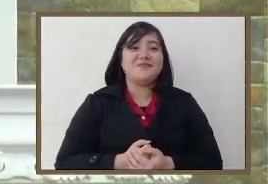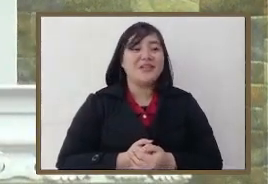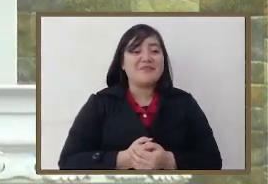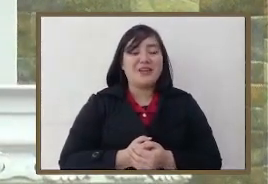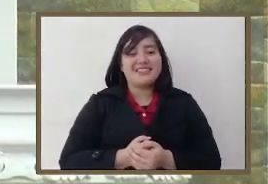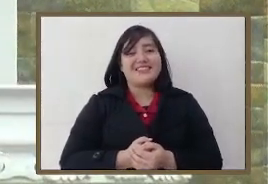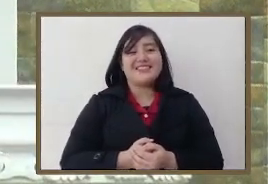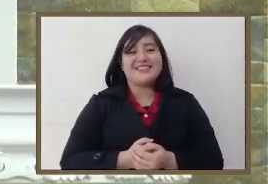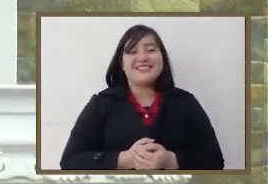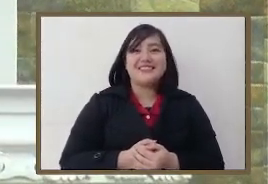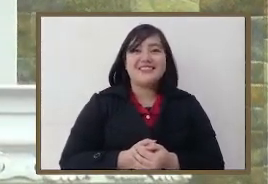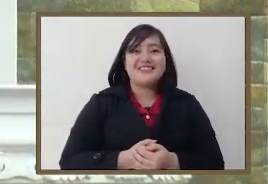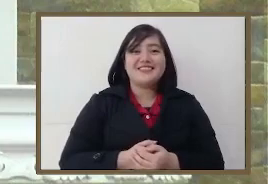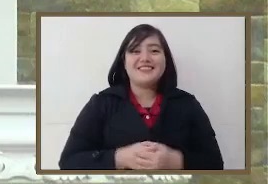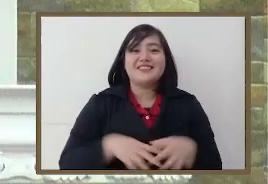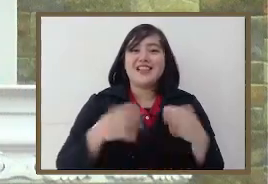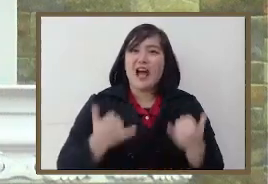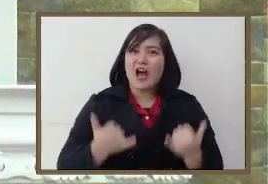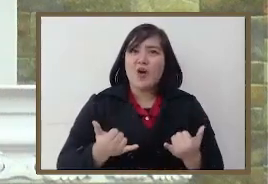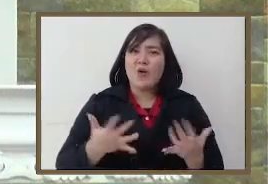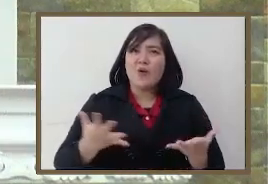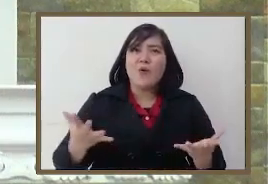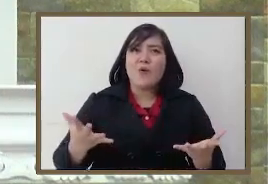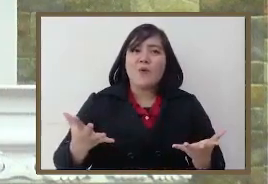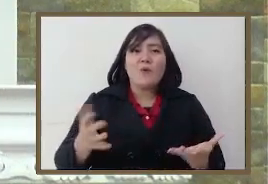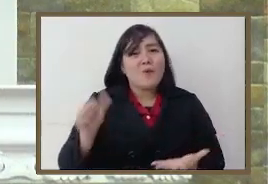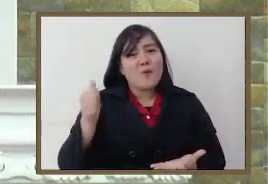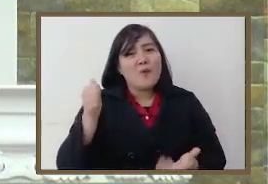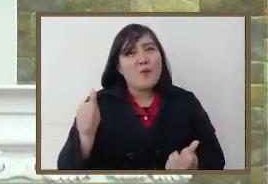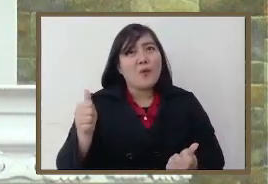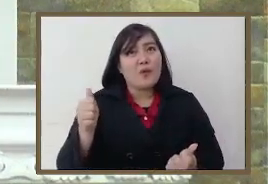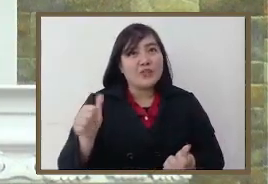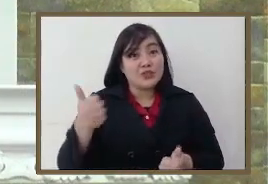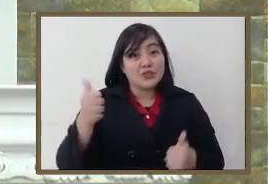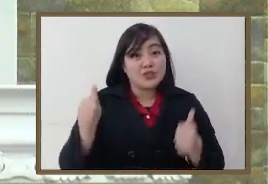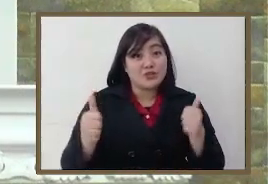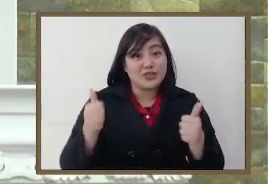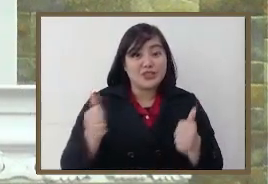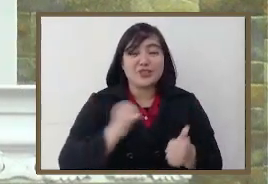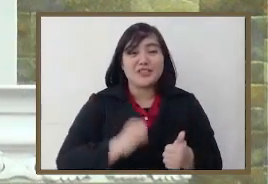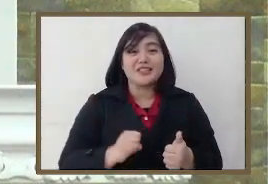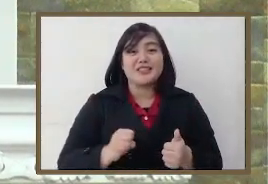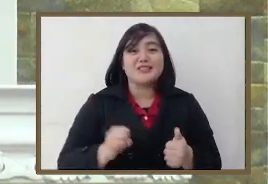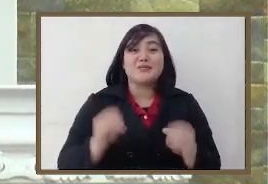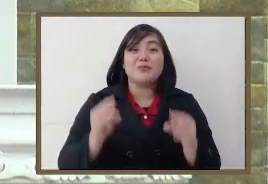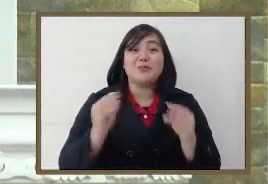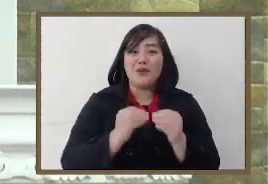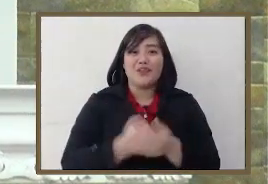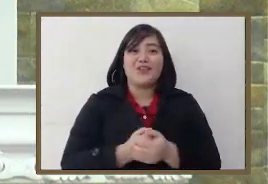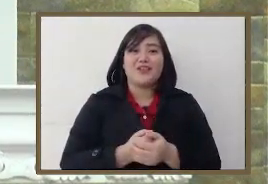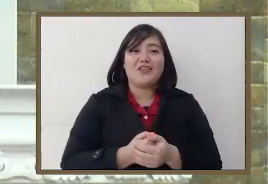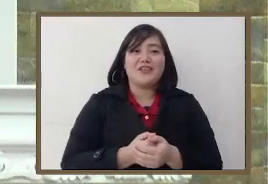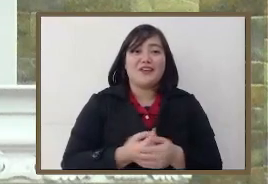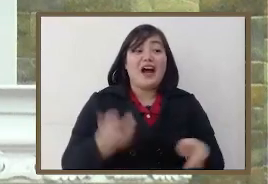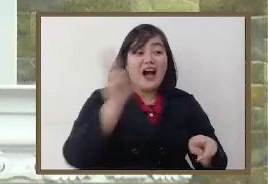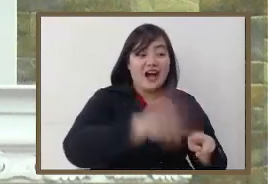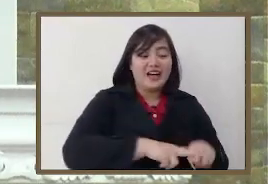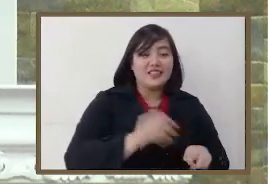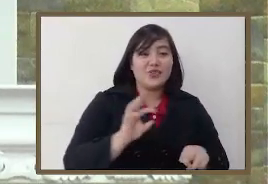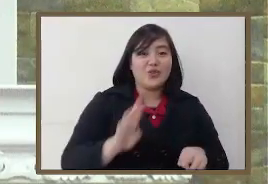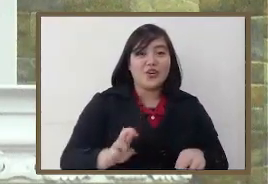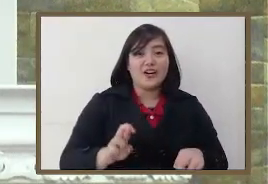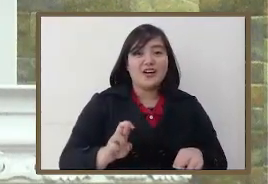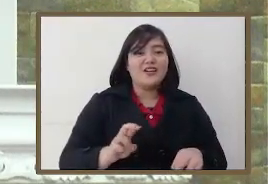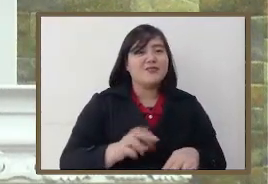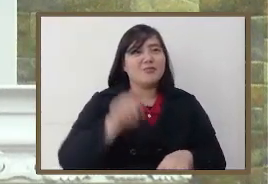nag-a-abound? Saan tayo dyan nag-a-abound? Saan mas marami mga kapatid? By addition or by multiplication? So, the abundance is